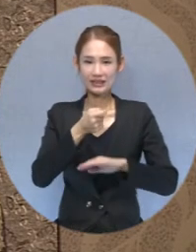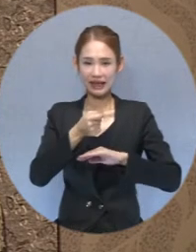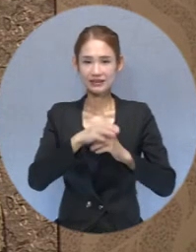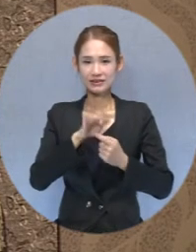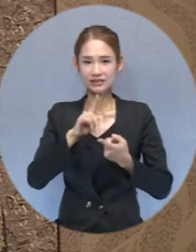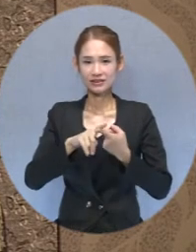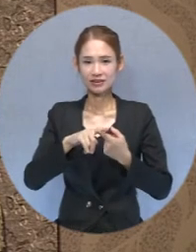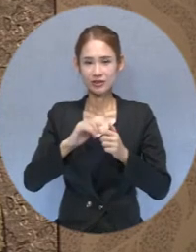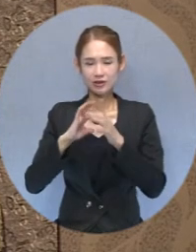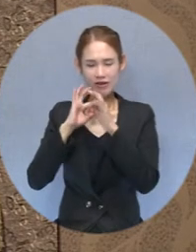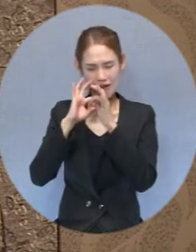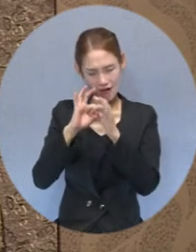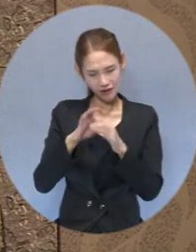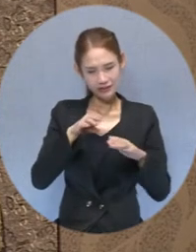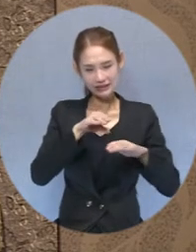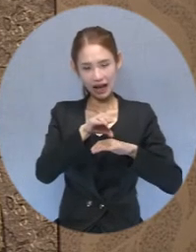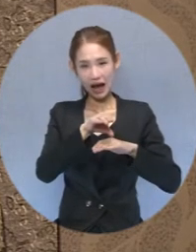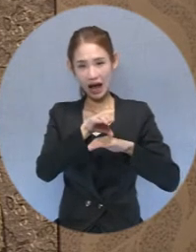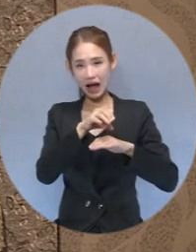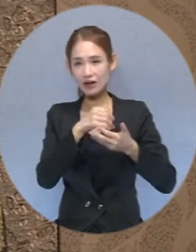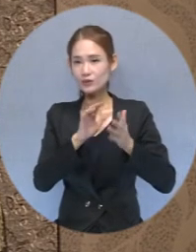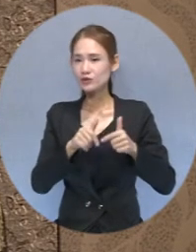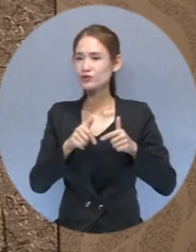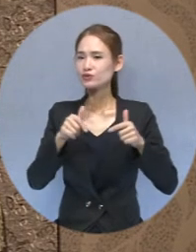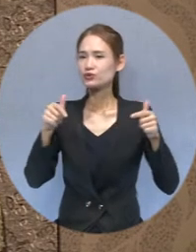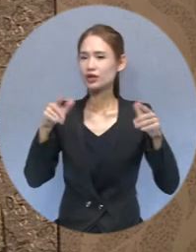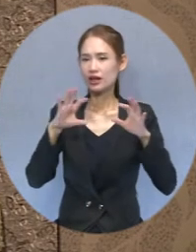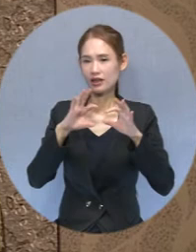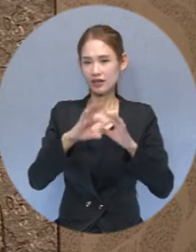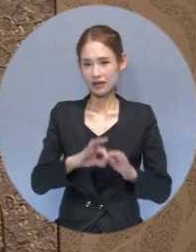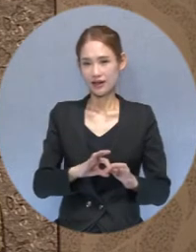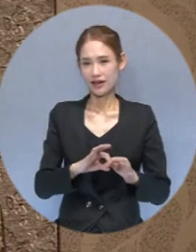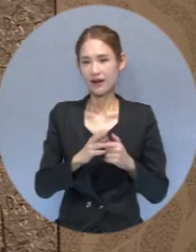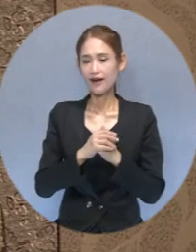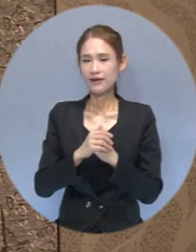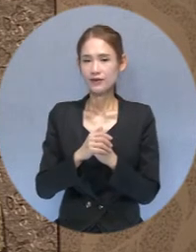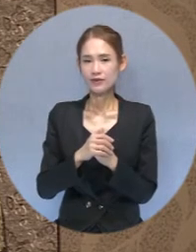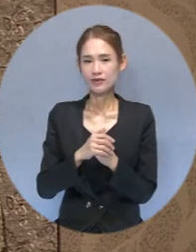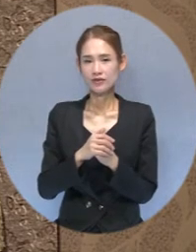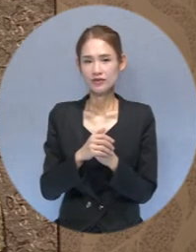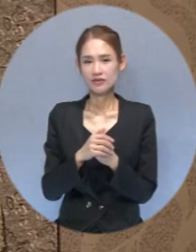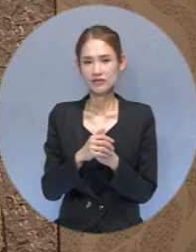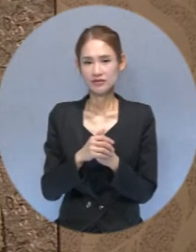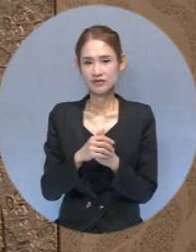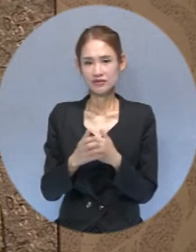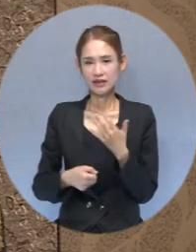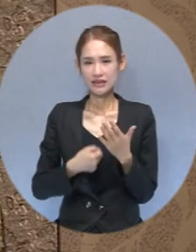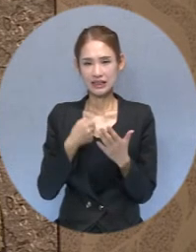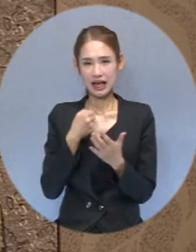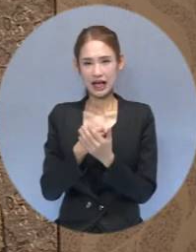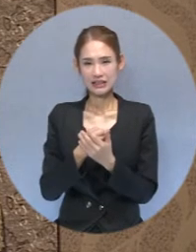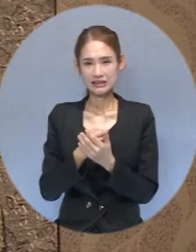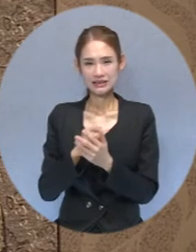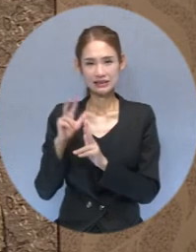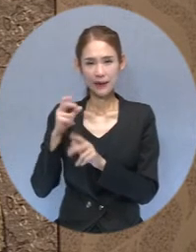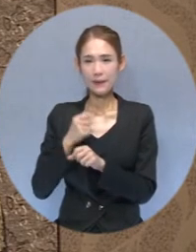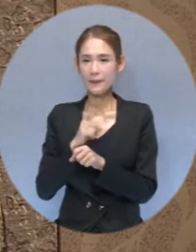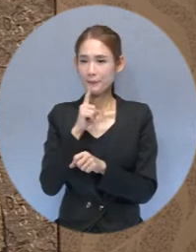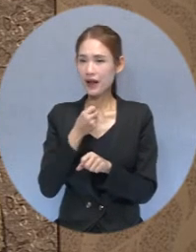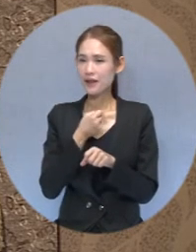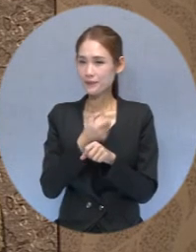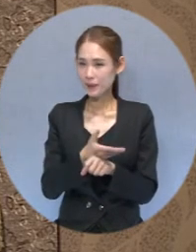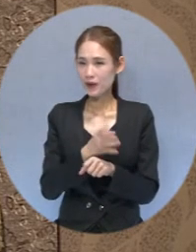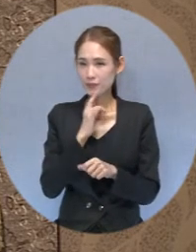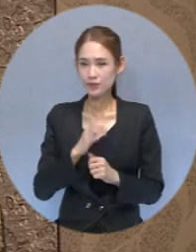되고 차량도 계속해서 새로운 차가 갈 수 있게끔 하고 네. 뭐 그렇게 할 수 있는 그걸 다짐하는 말씀밖에 못 드리겠네요. 아마